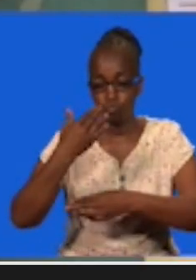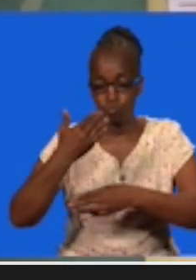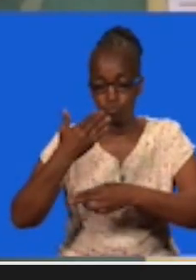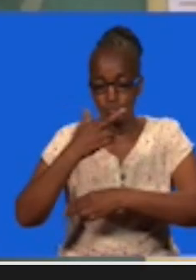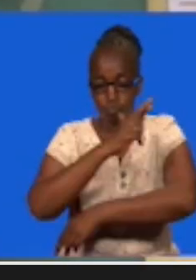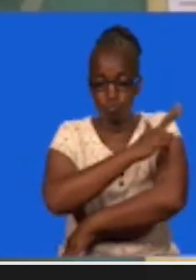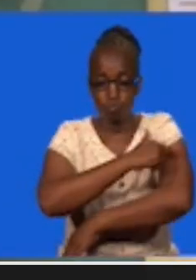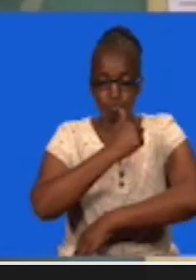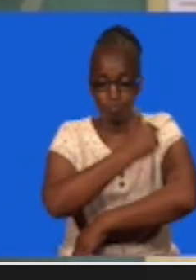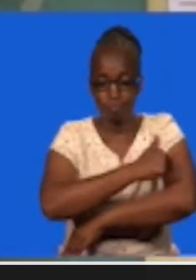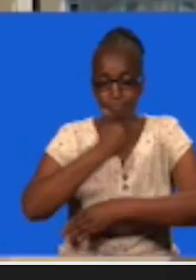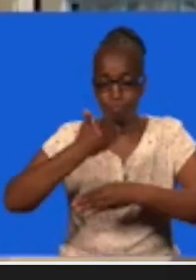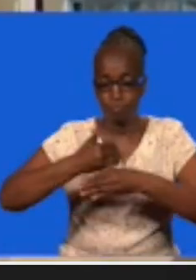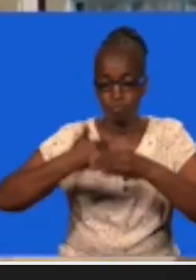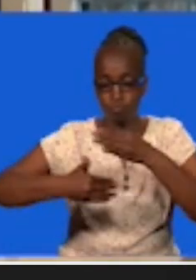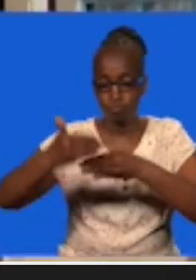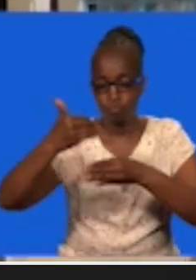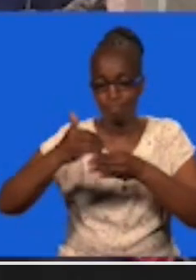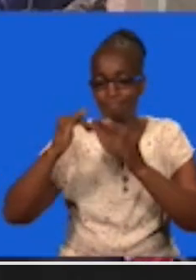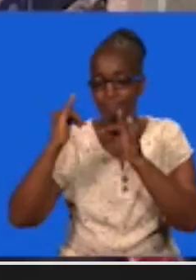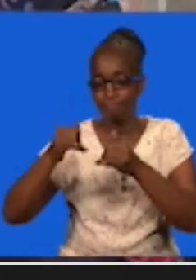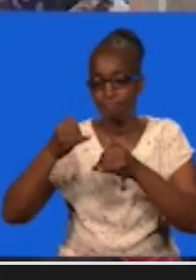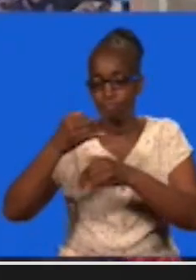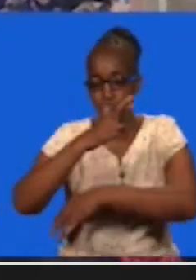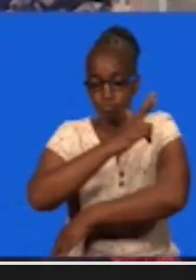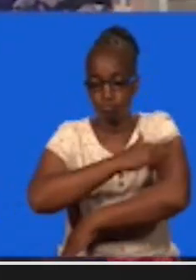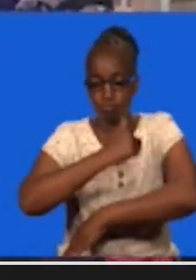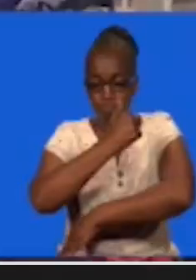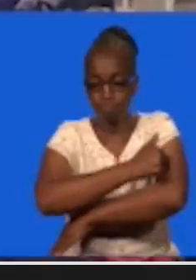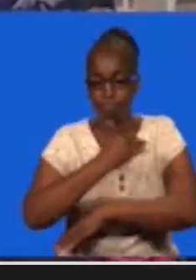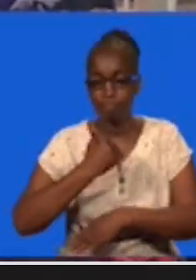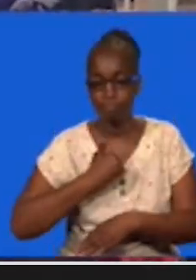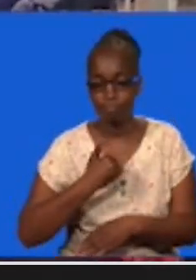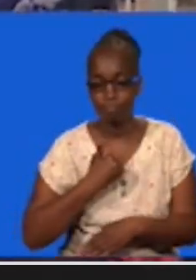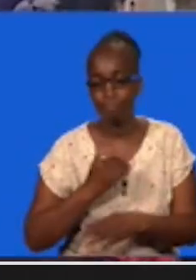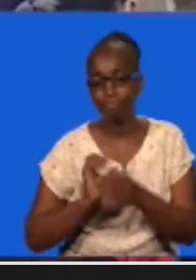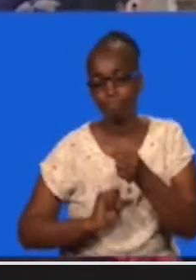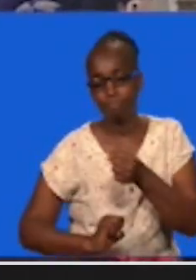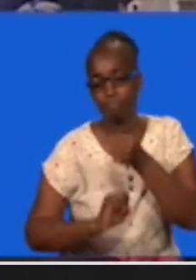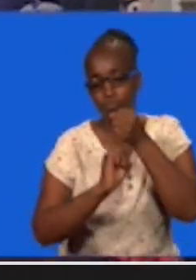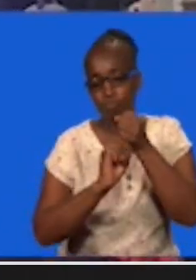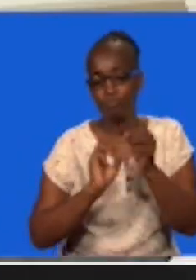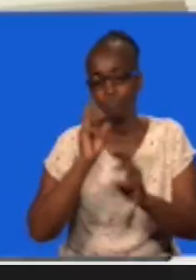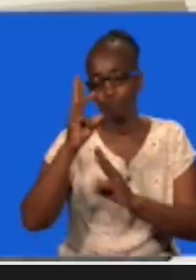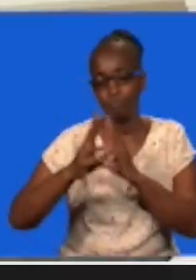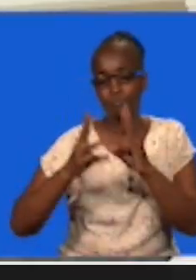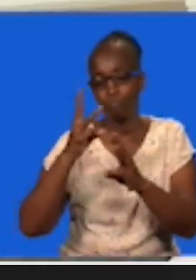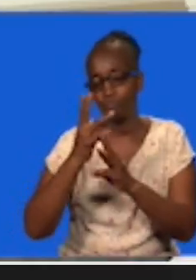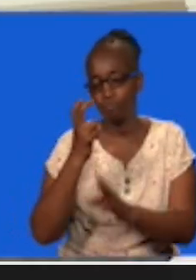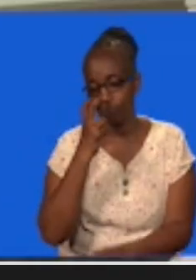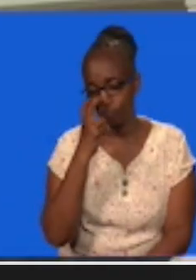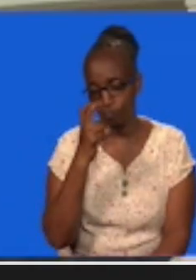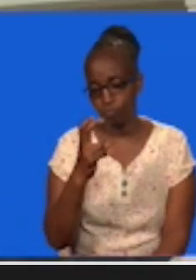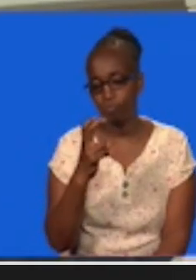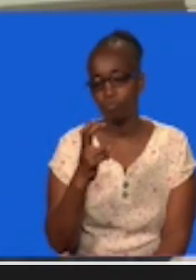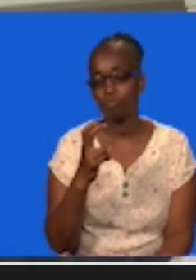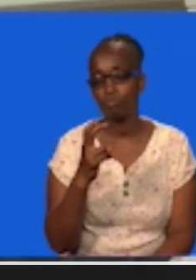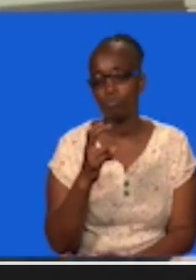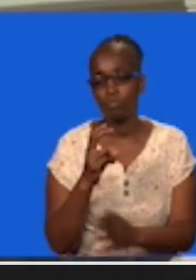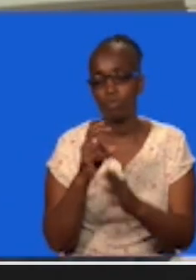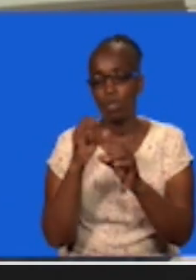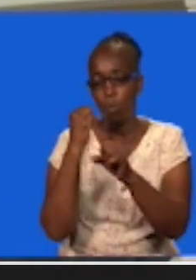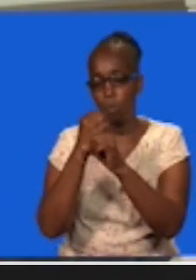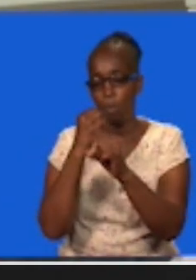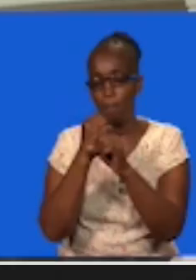la World Vision kwa ushirikiano na serikali ya kaunti ya Makueni kwa takriban shilingi milioni